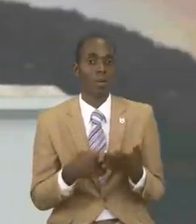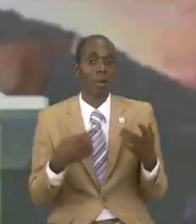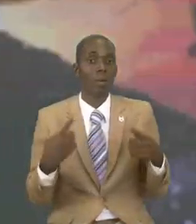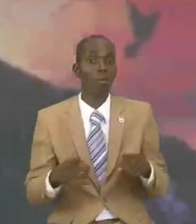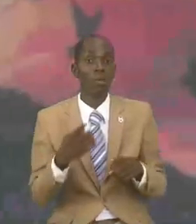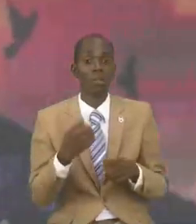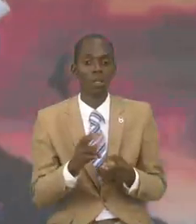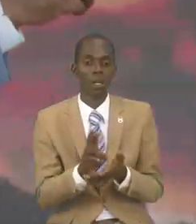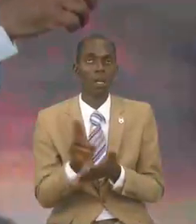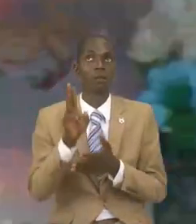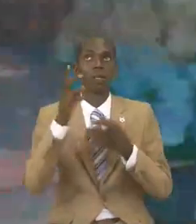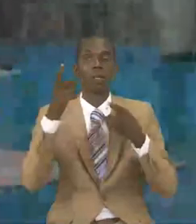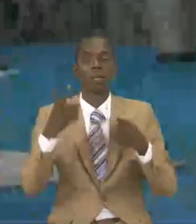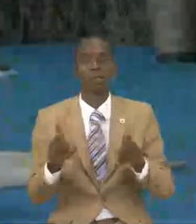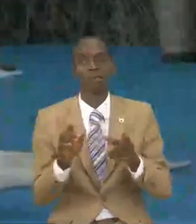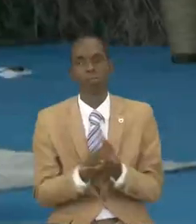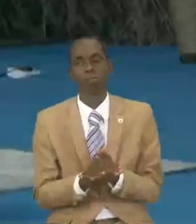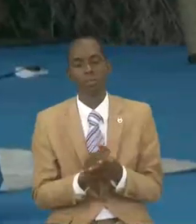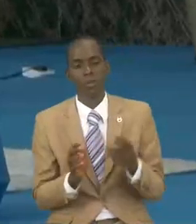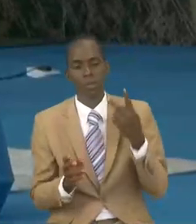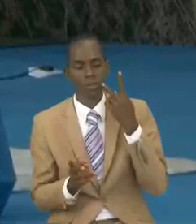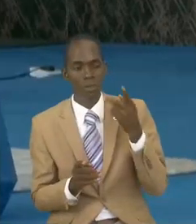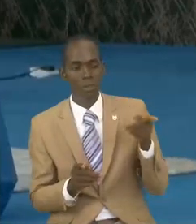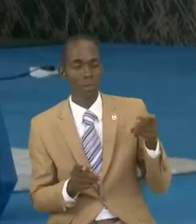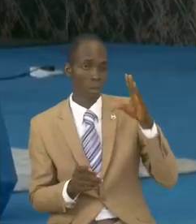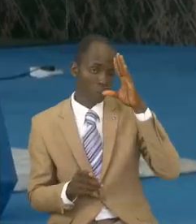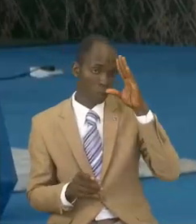l'enlèvement a lieu. Regardez l'homme là. L'homme là.